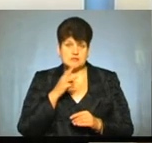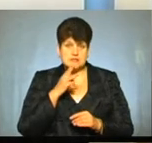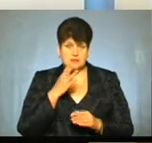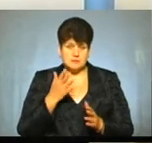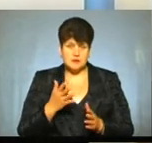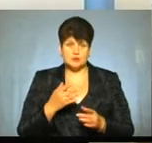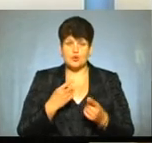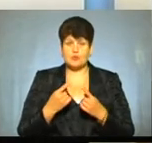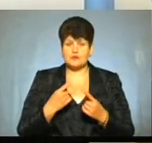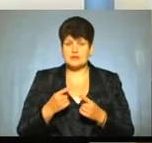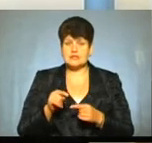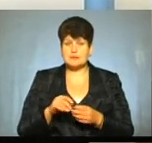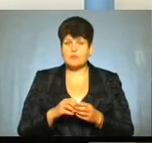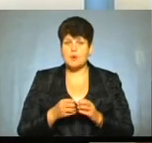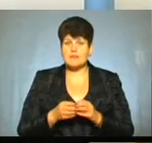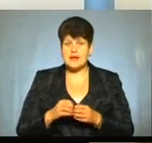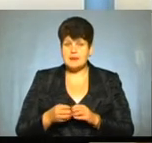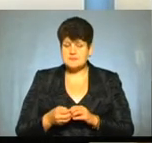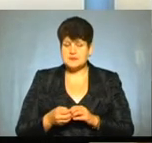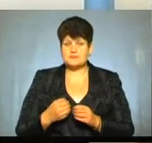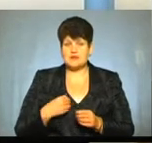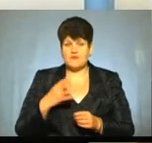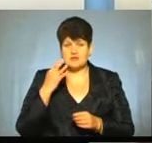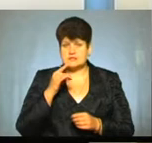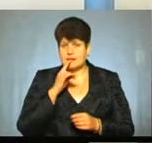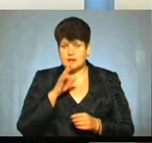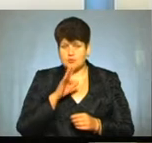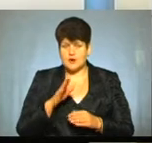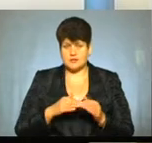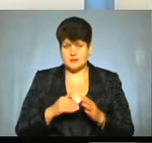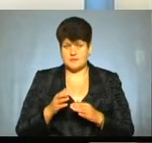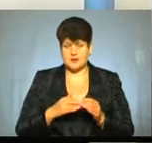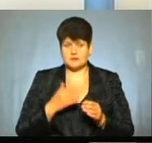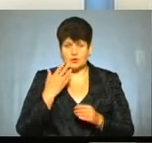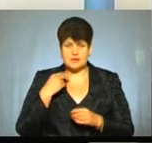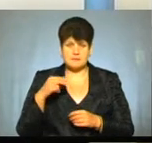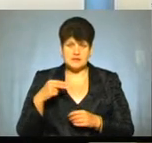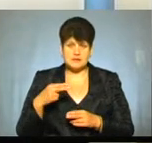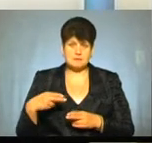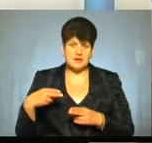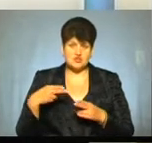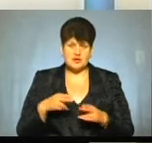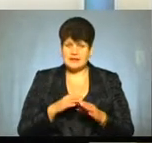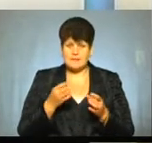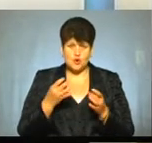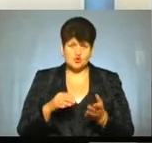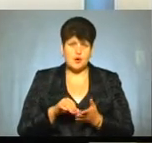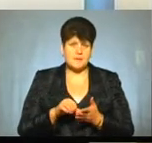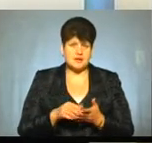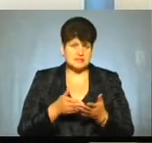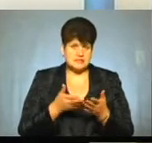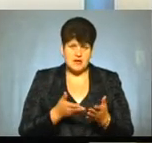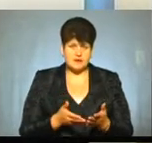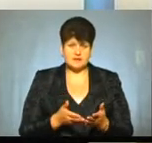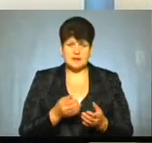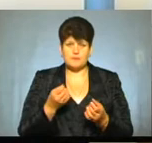плат. Тобто десь обговорилися ті проблеми. Я вважаю, що це непогана практика, коли президент так приїжджає не просто представити,